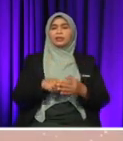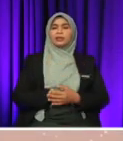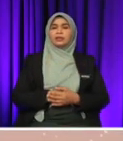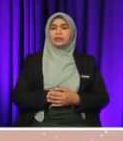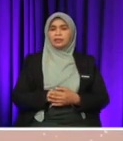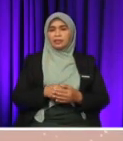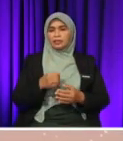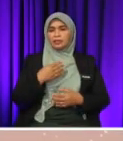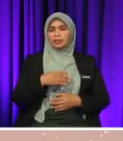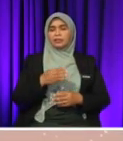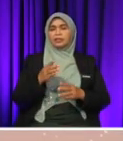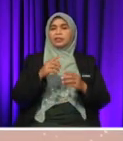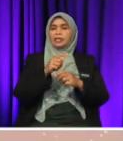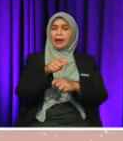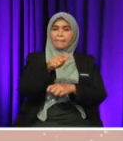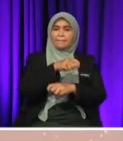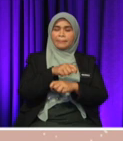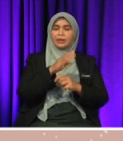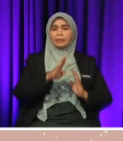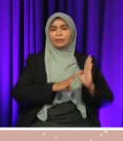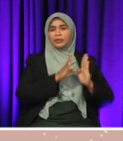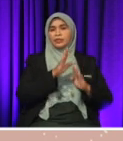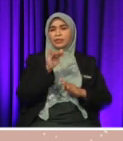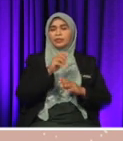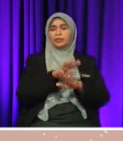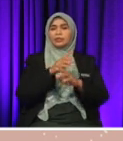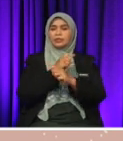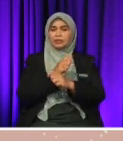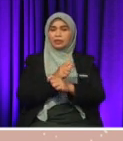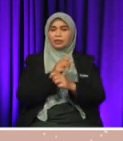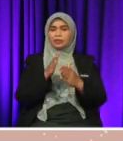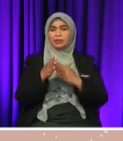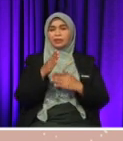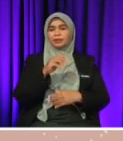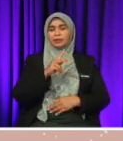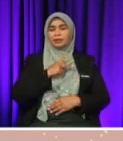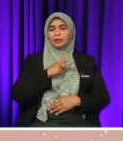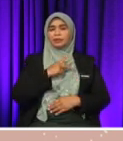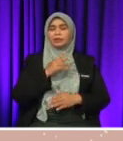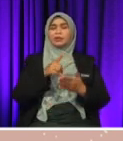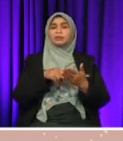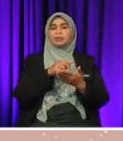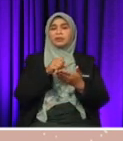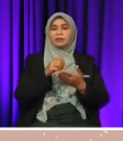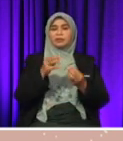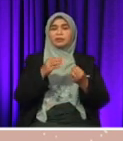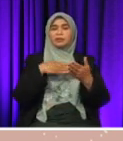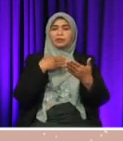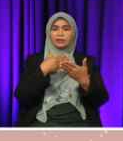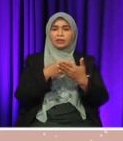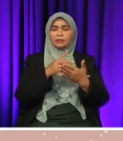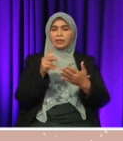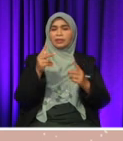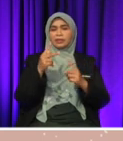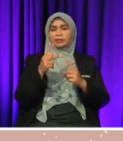Bakti ke cerita Man budimu yang tak tertahan olehku apa pengarang ini ingin sampaikan pada kita pada akhiran